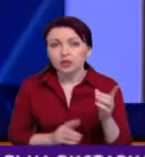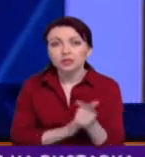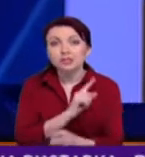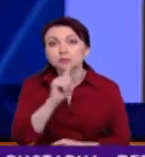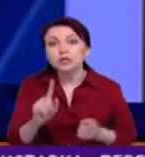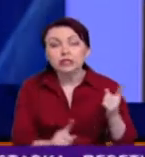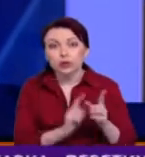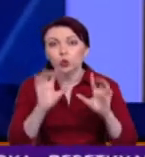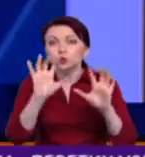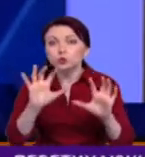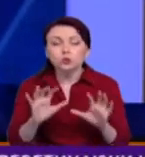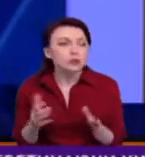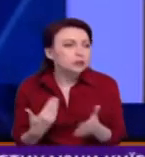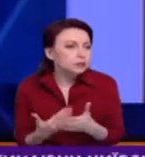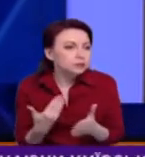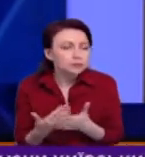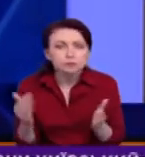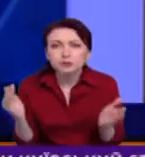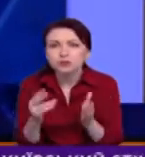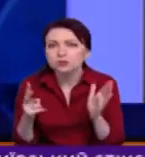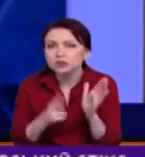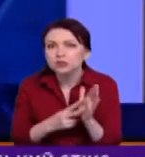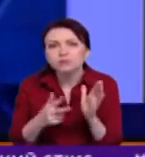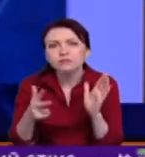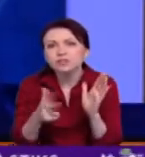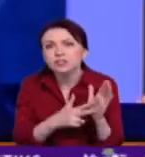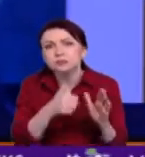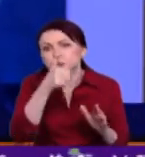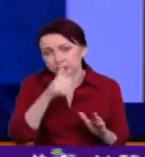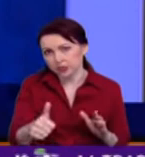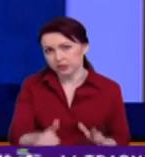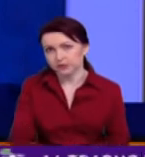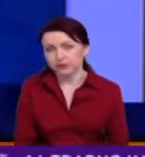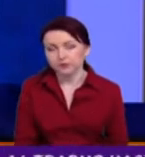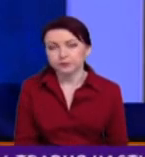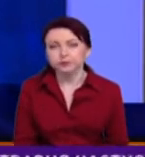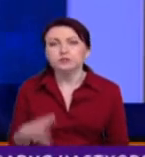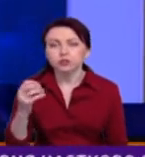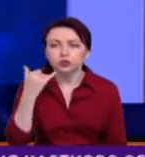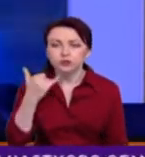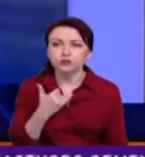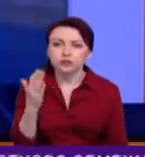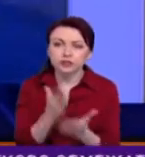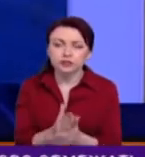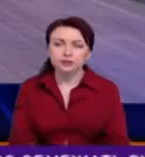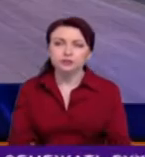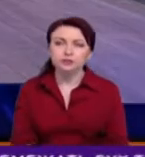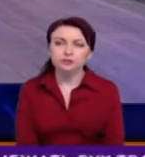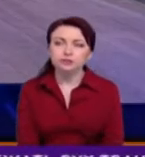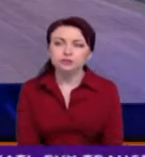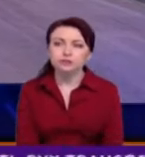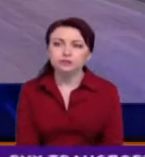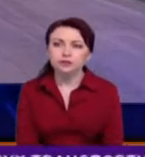– це мінімум 7-8 місяців. В нас є телефонний дзвінок ще на цей момент. Пане Лорі, маю до вас запитання.